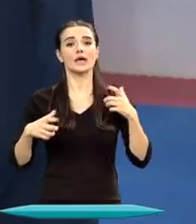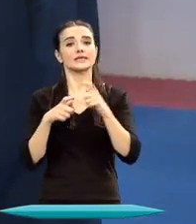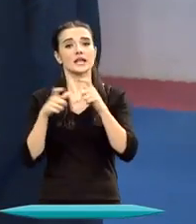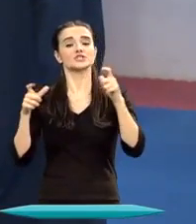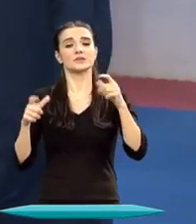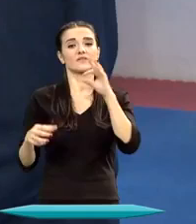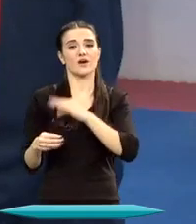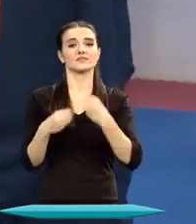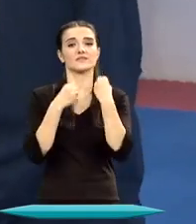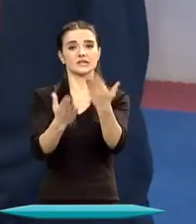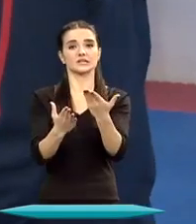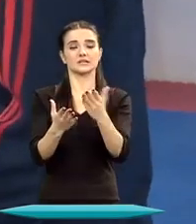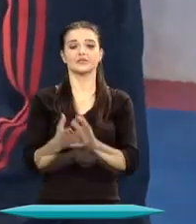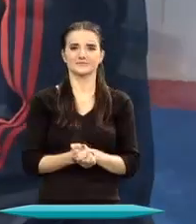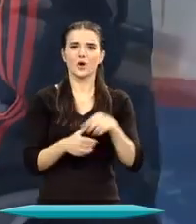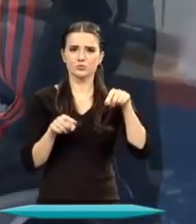de destekler.